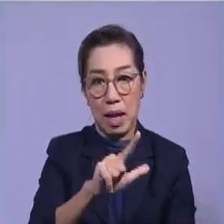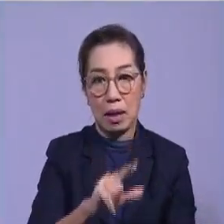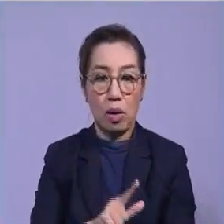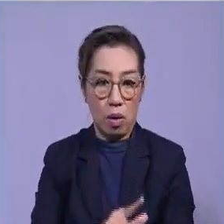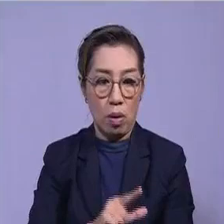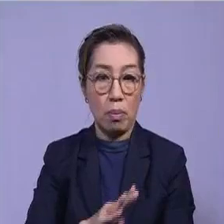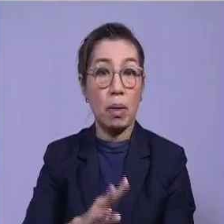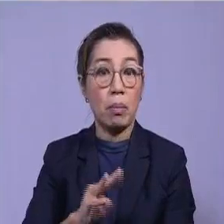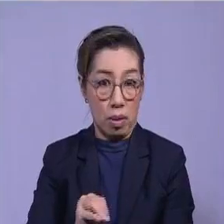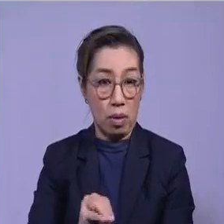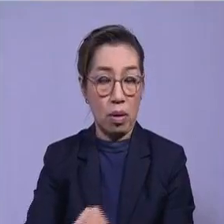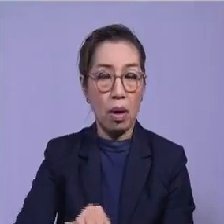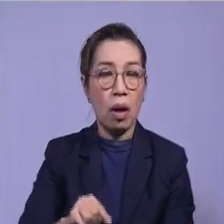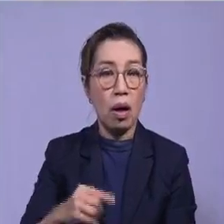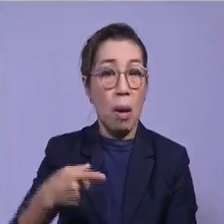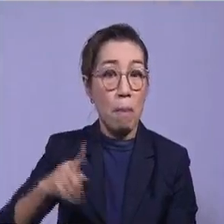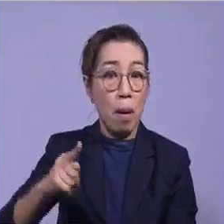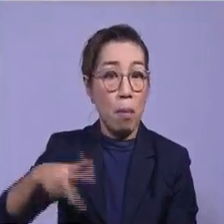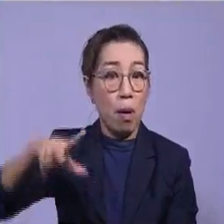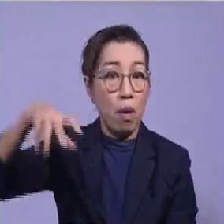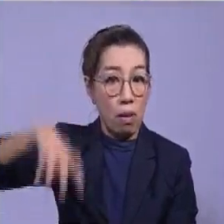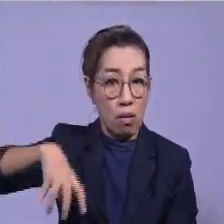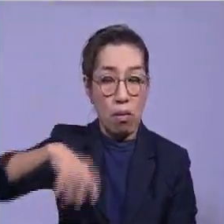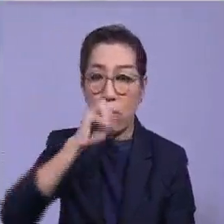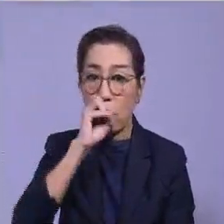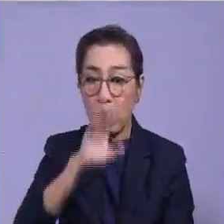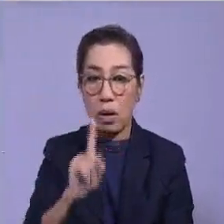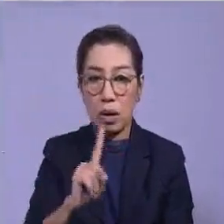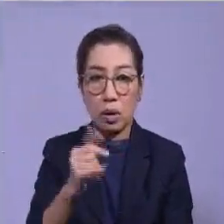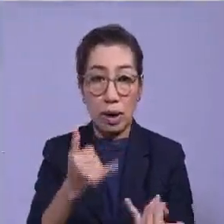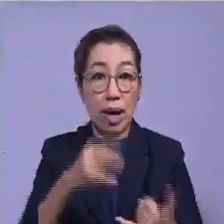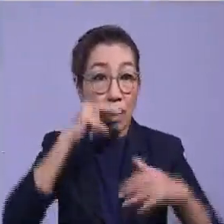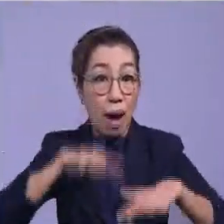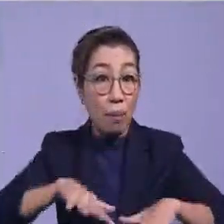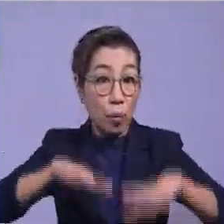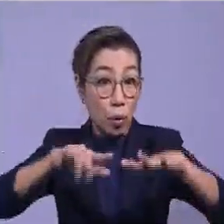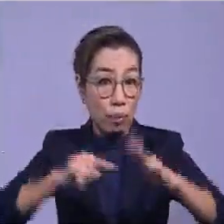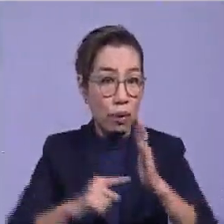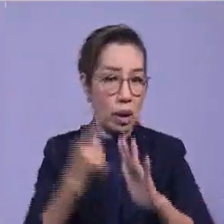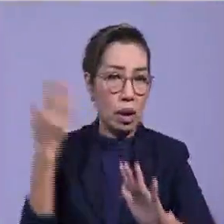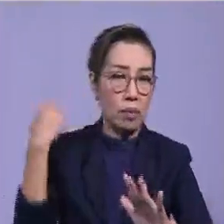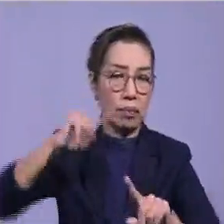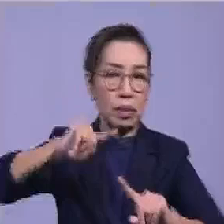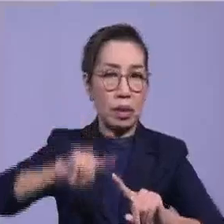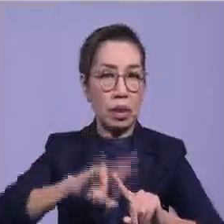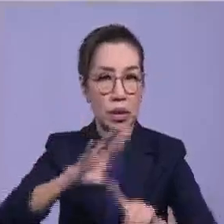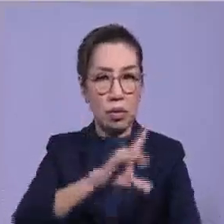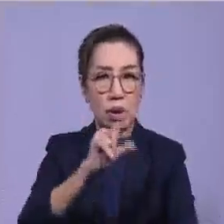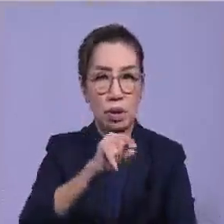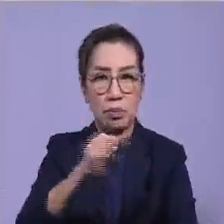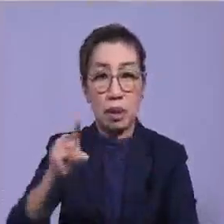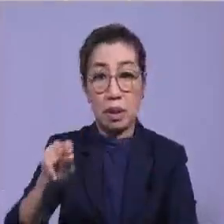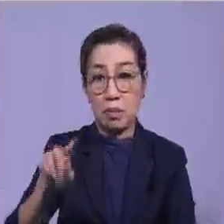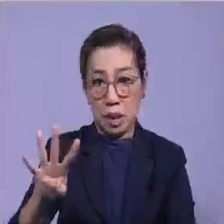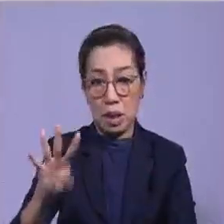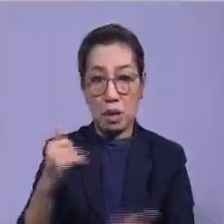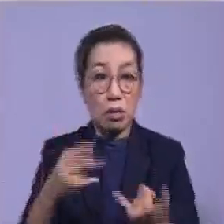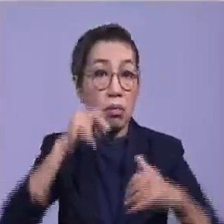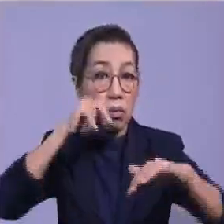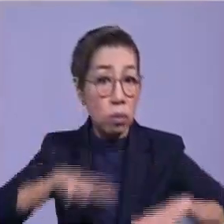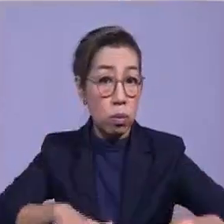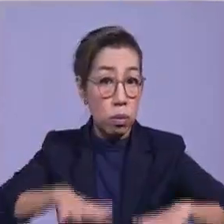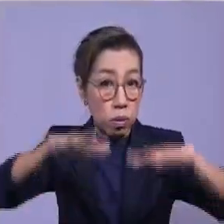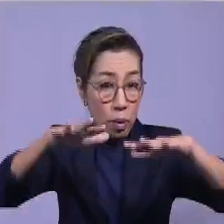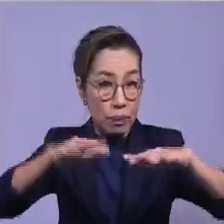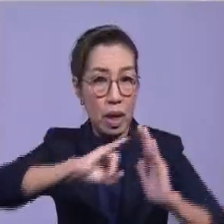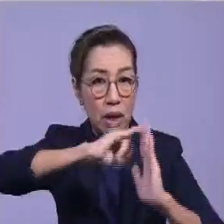แล้วนะคะกรมป้องกันและบรรเทาสาธารณภัยรายงานสถานการณ์น้ำท่วมตั้งแต่วันที่ 20ถึง 24กรกฎาคมเกิดน้ำ